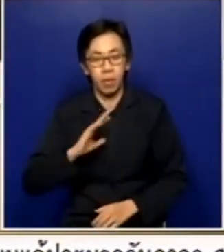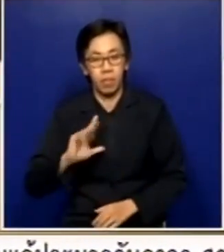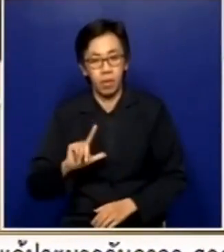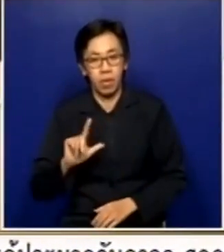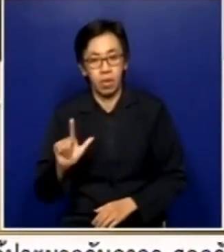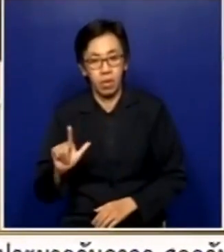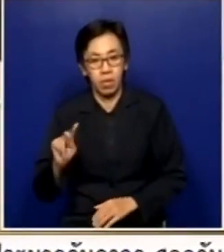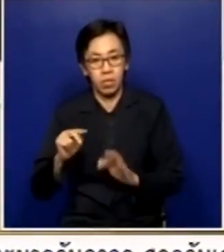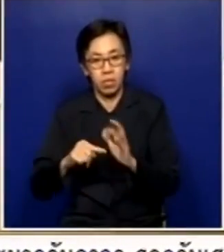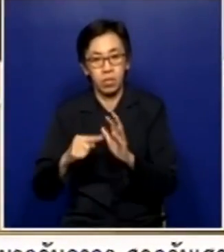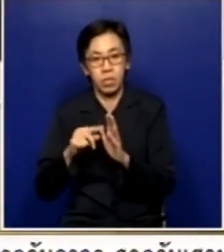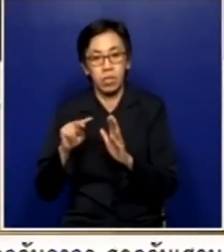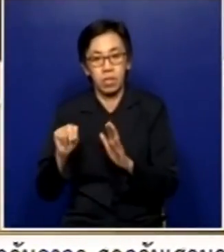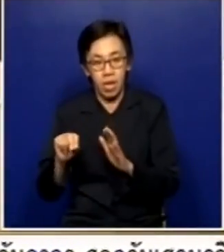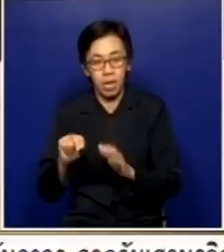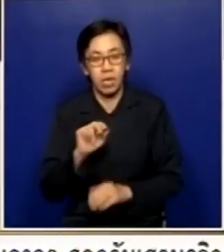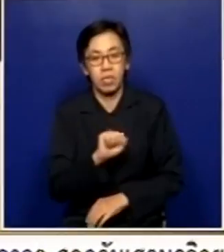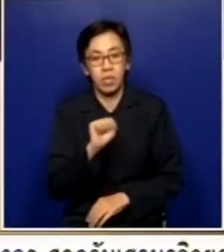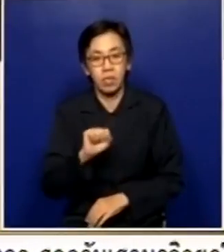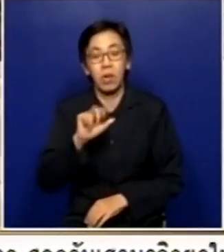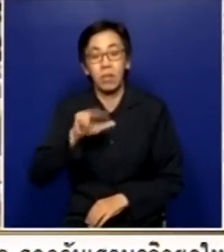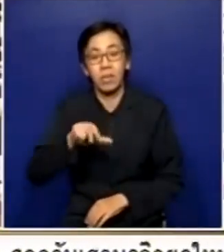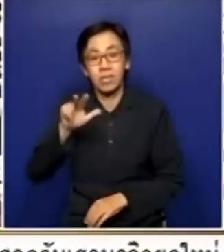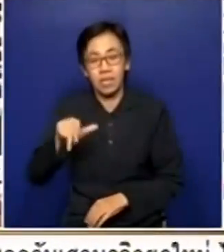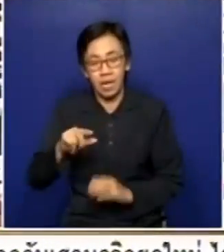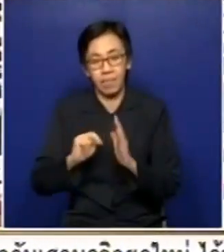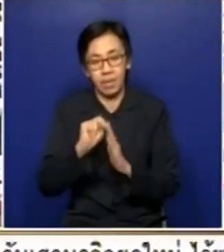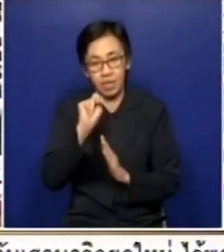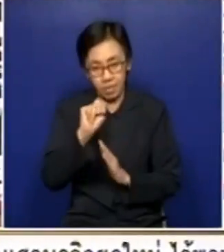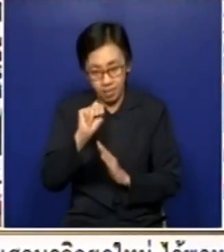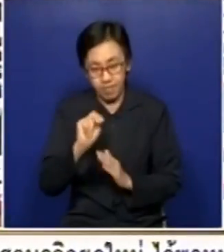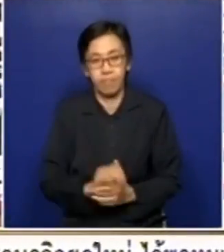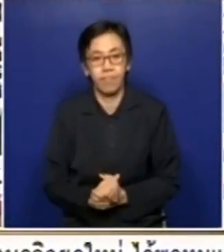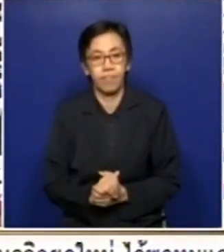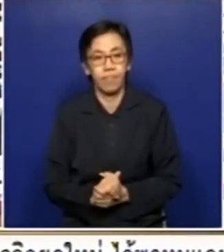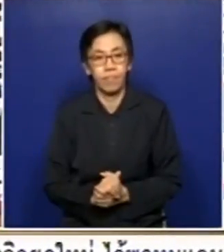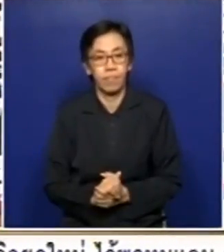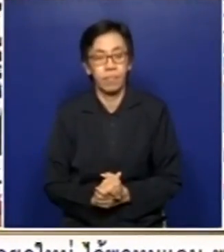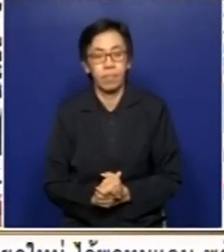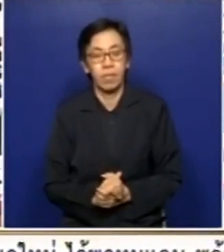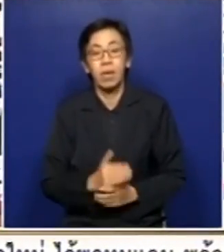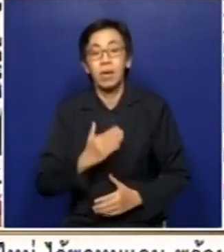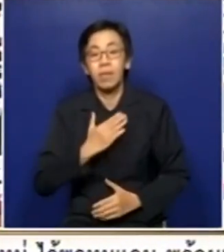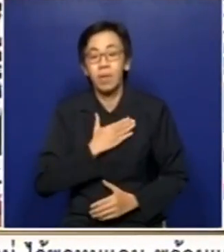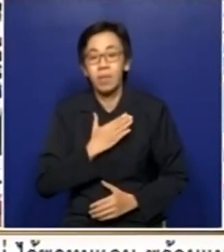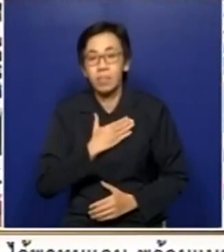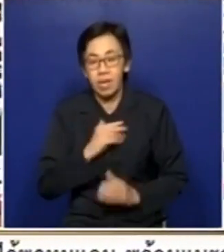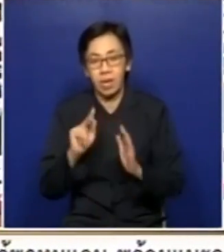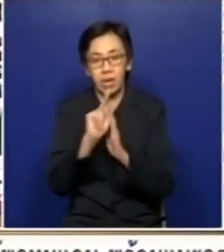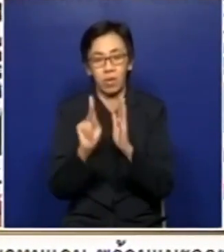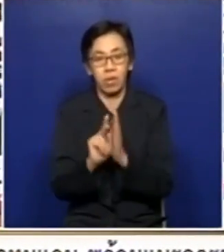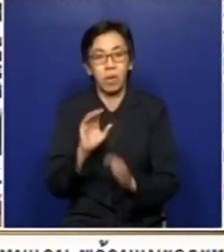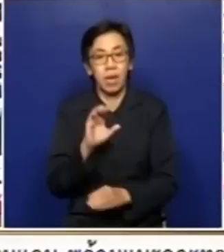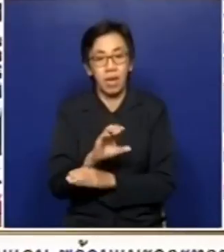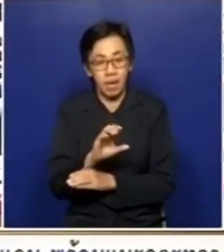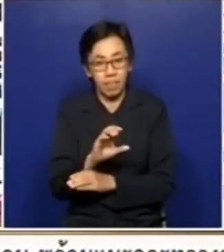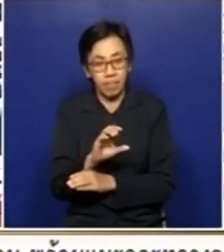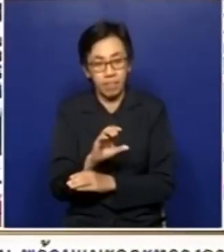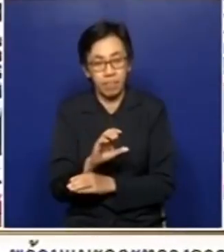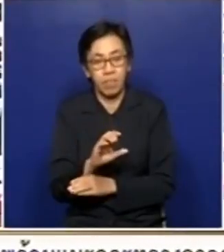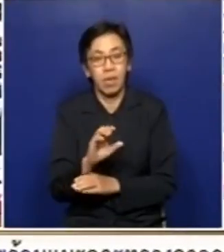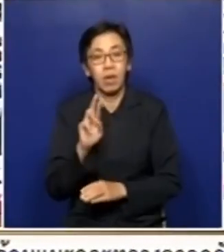เพื่ออะไรจังหวัดหน้านะครับในฐานะสมาชิกสภาขออนุญาตใช้เข้ามาคับประชุมร่วมลดสภา